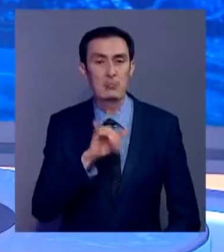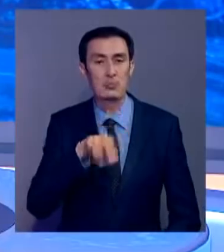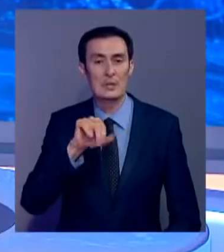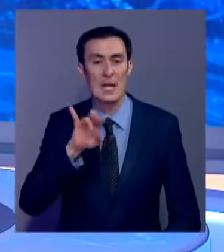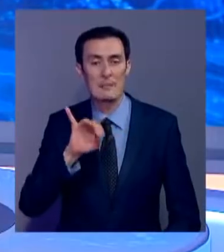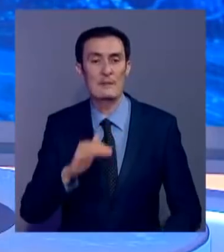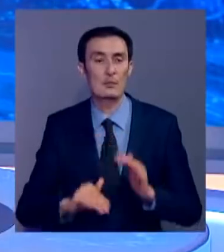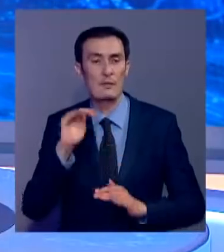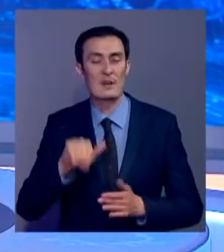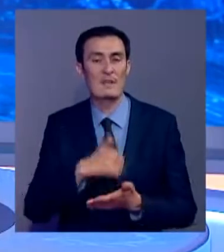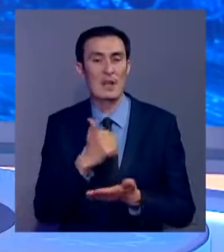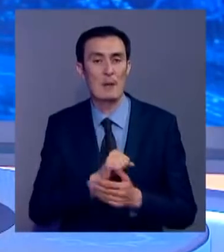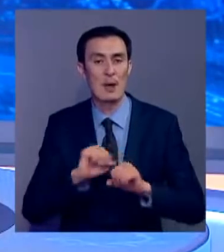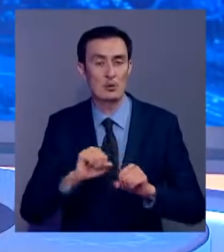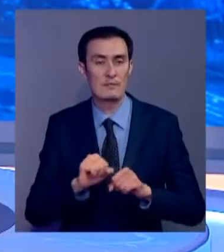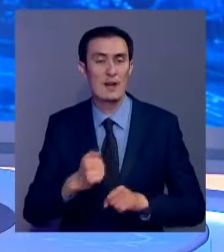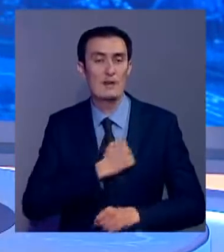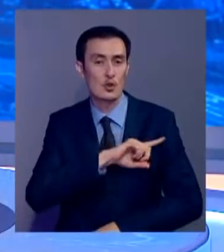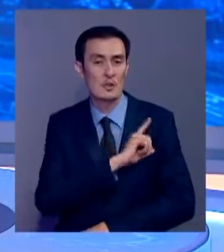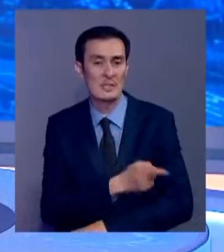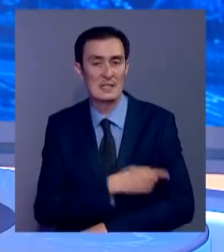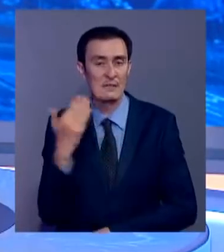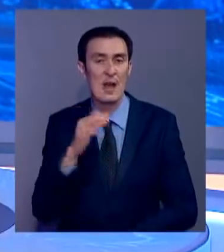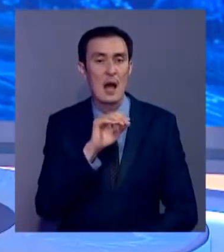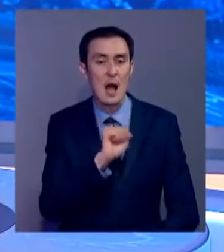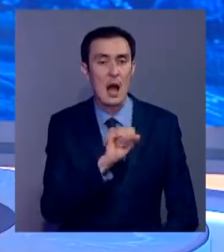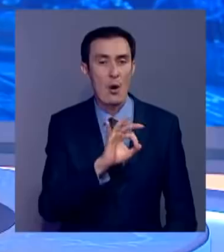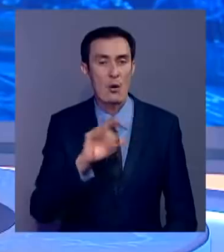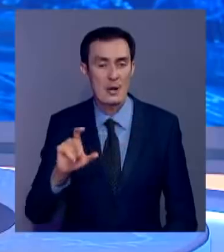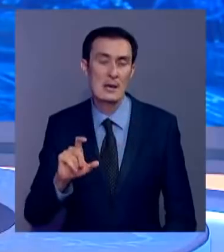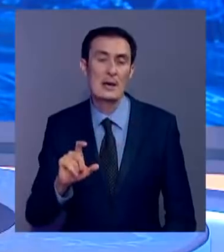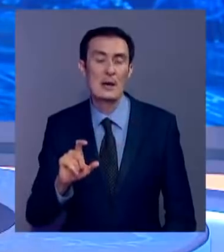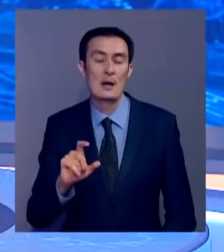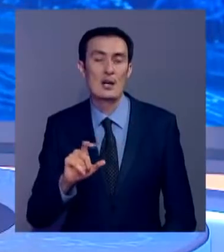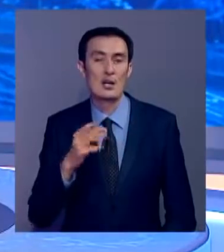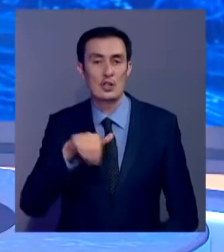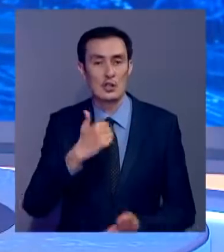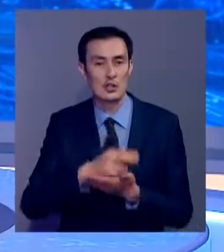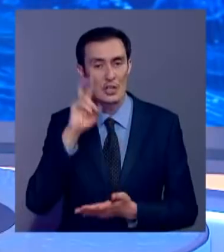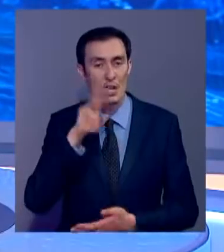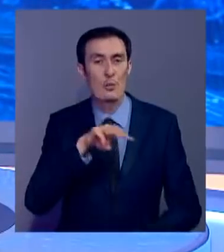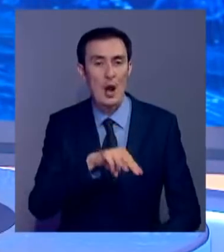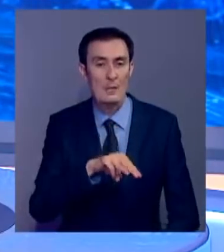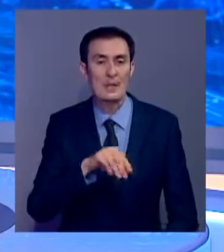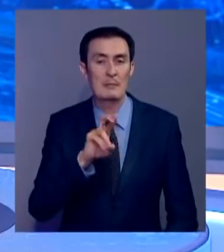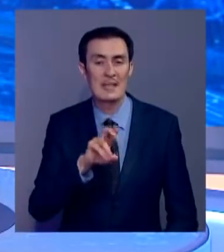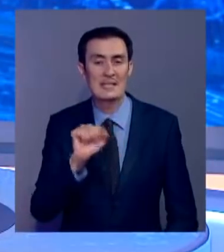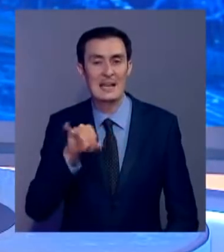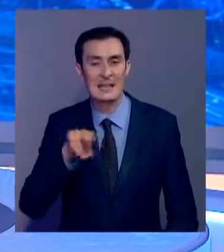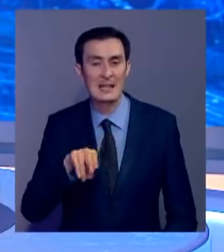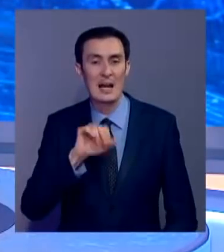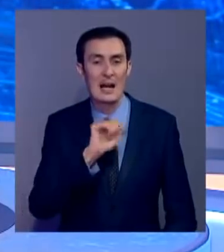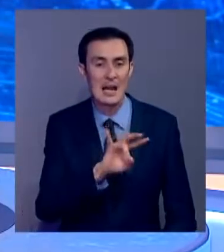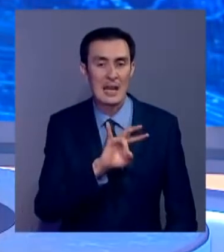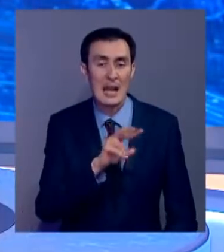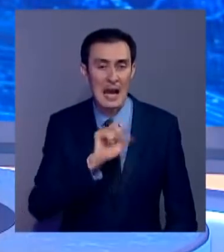верховного главнокомандующего вооруженными силами Объединенных Арабских Эмиратов шейхом Мухаммедом бен Заидом